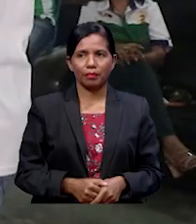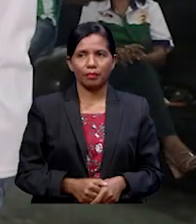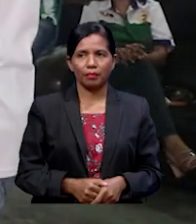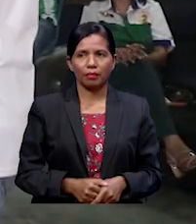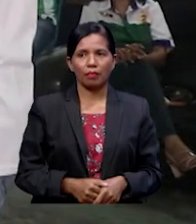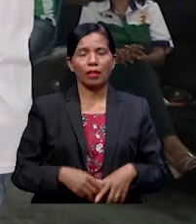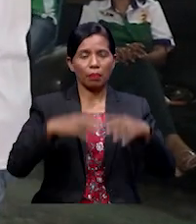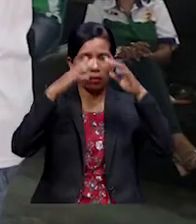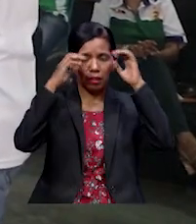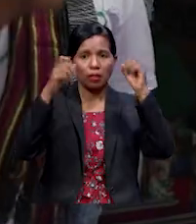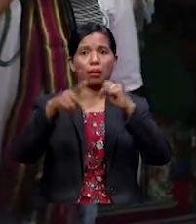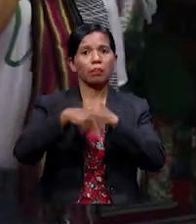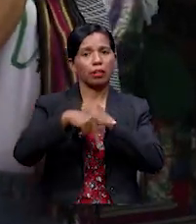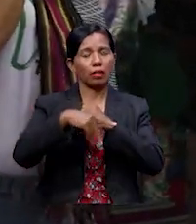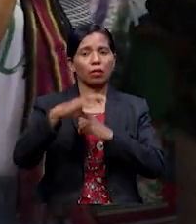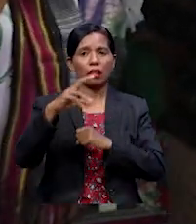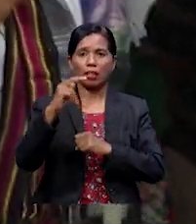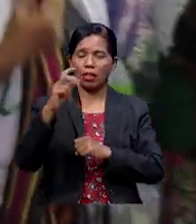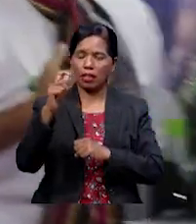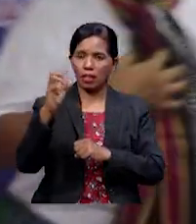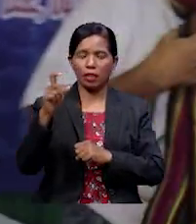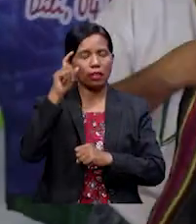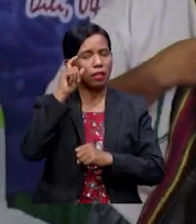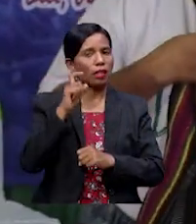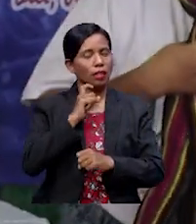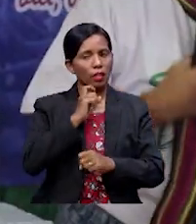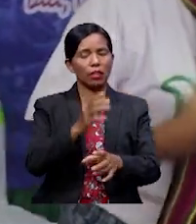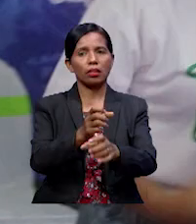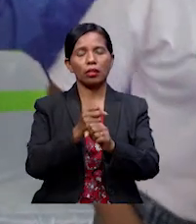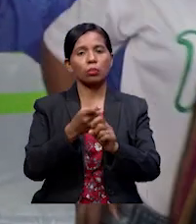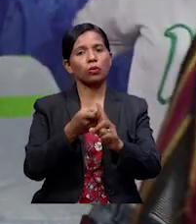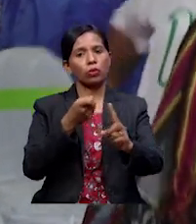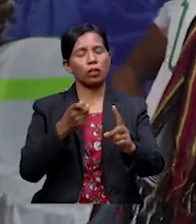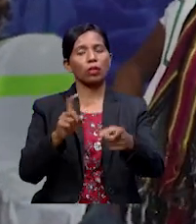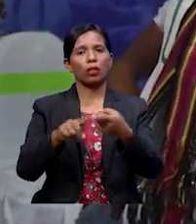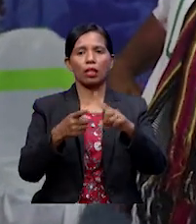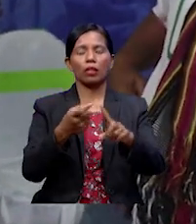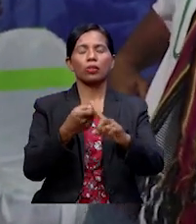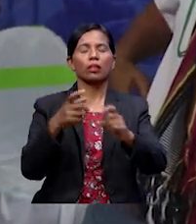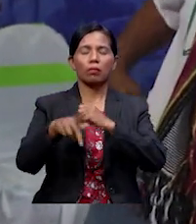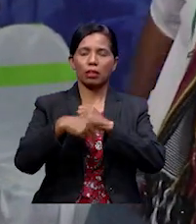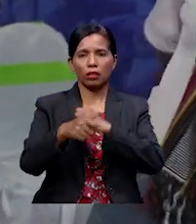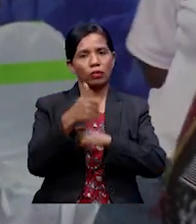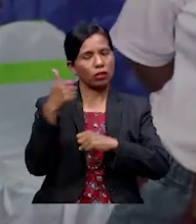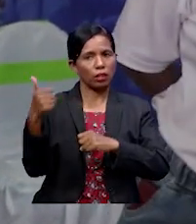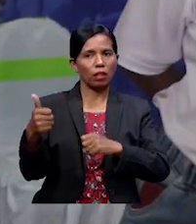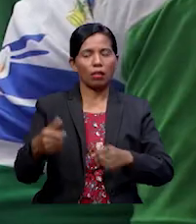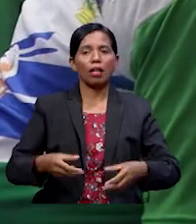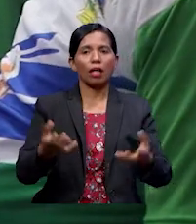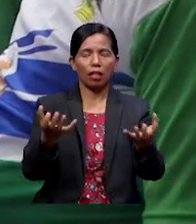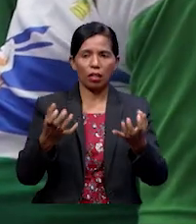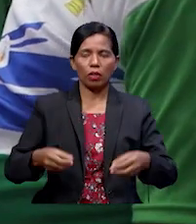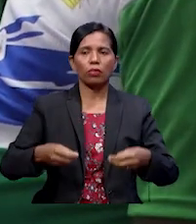Presidente Partido Senerte, Kairala Sananusmaum, sima afiliado hose Partido Balong nebe ho firmi hakarak fo apoio ba Kairala